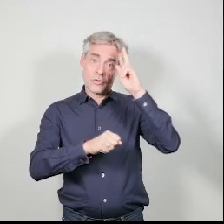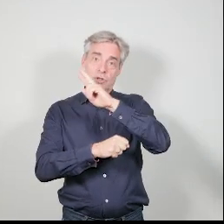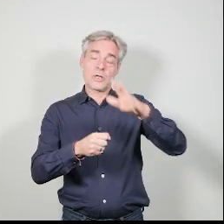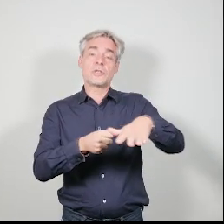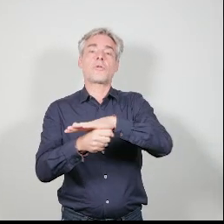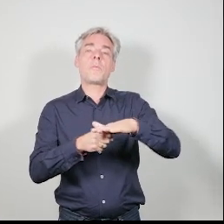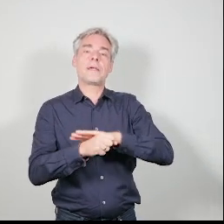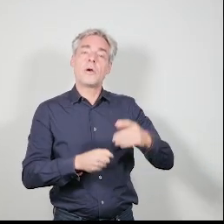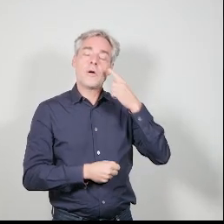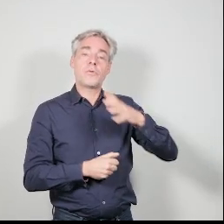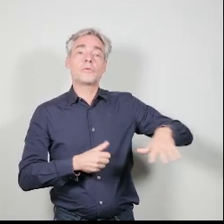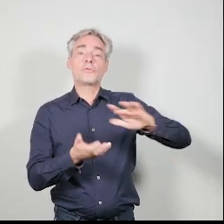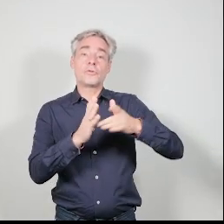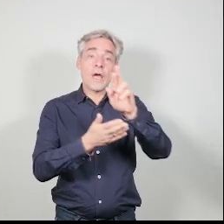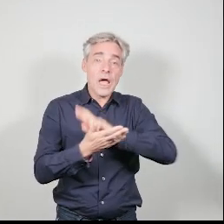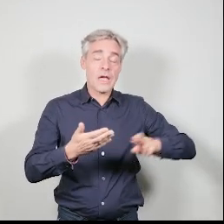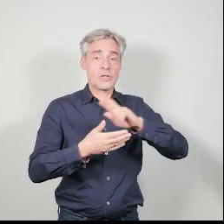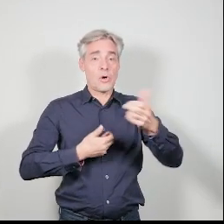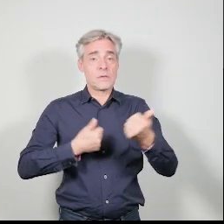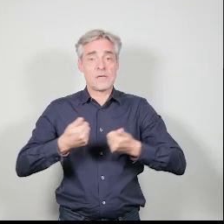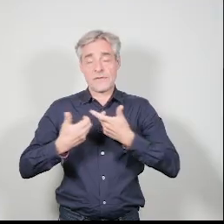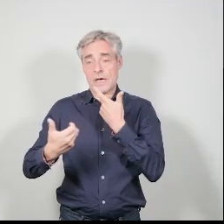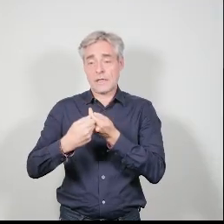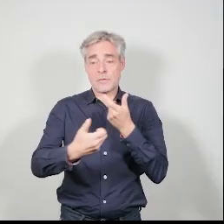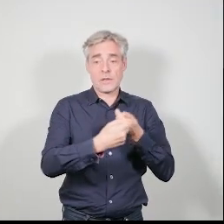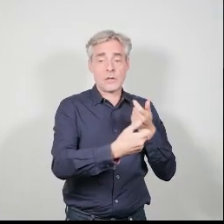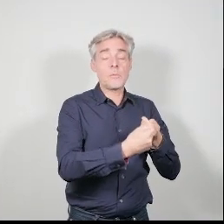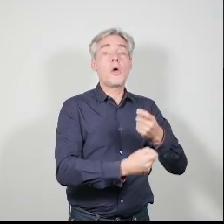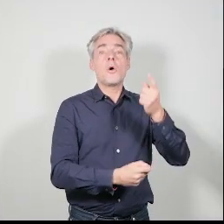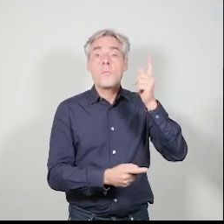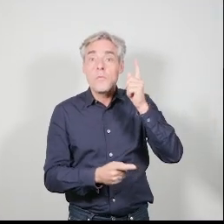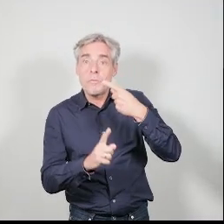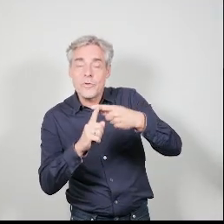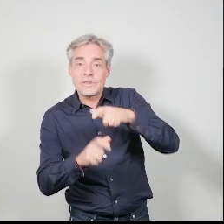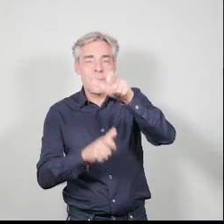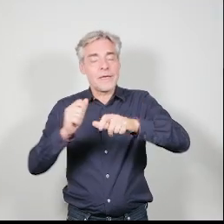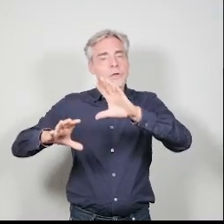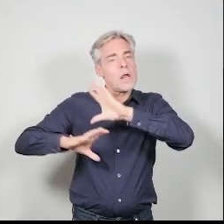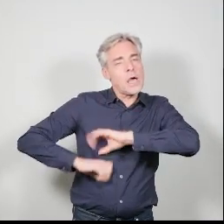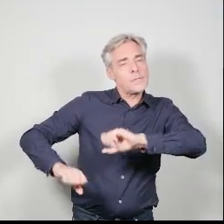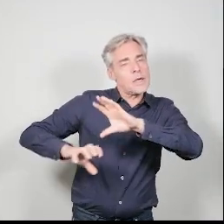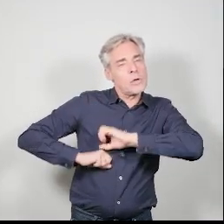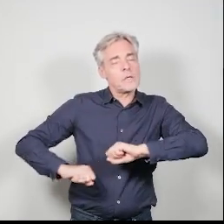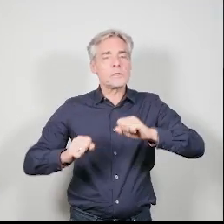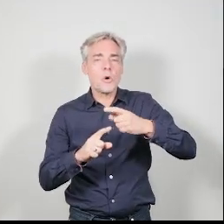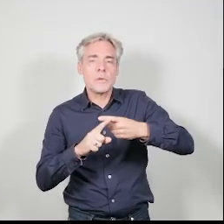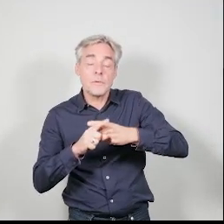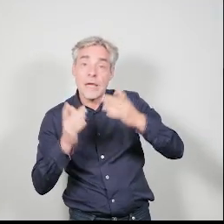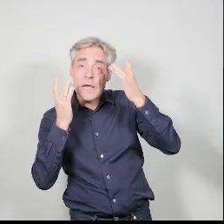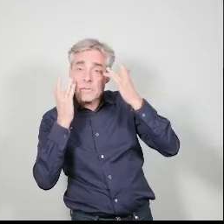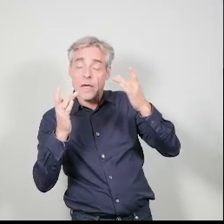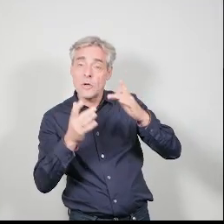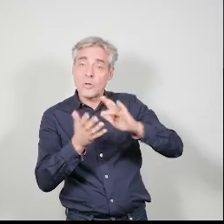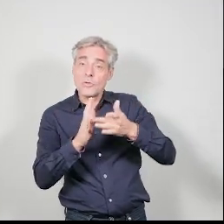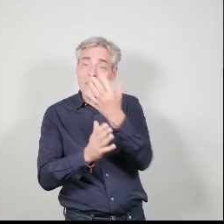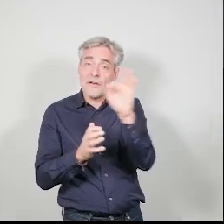à l'échelle des territoires et des expériences. On le verra aussi tout au long de la journée, des expérimentations se déploient, se multiplient dans le territoire.